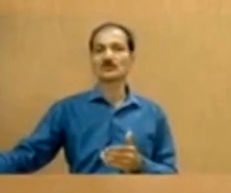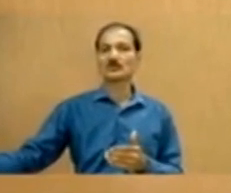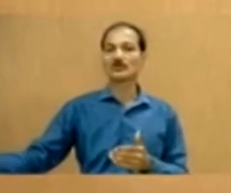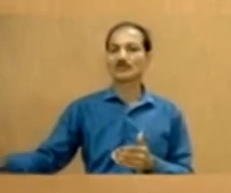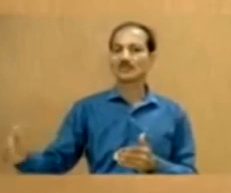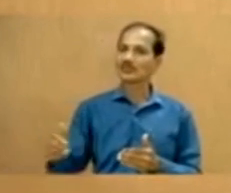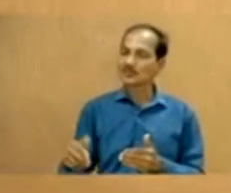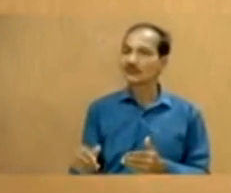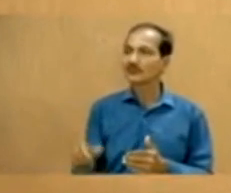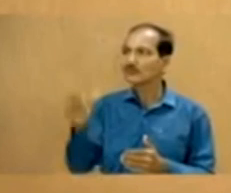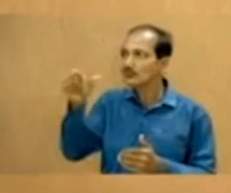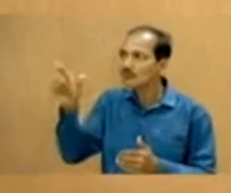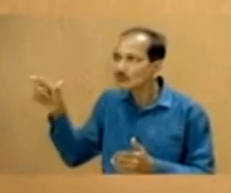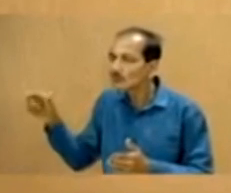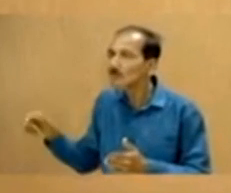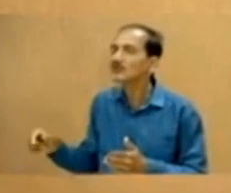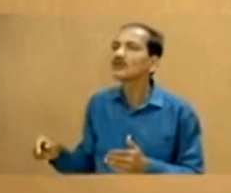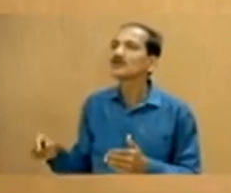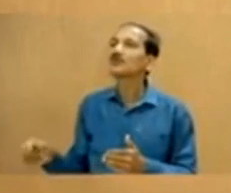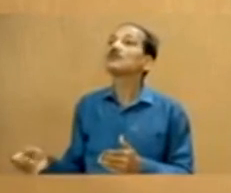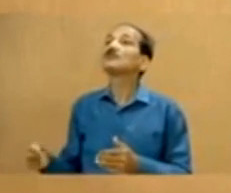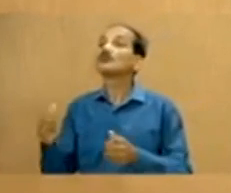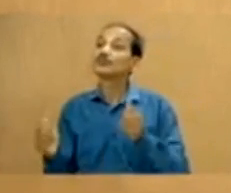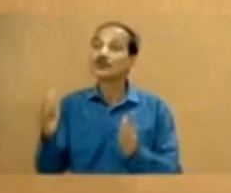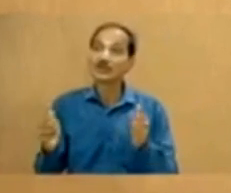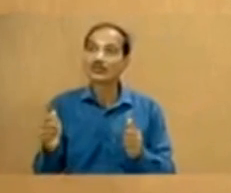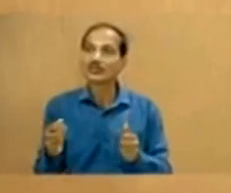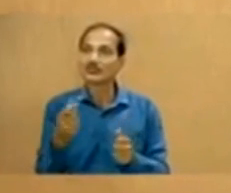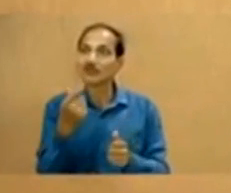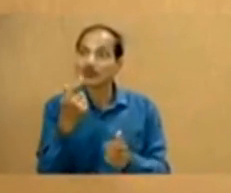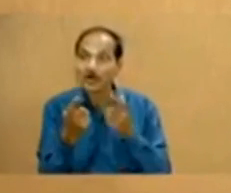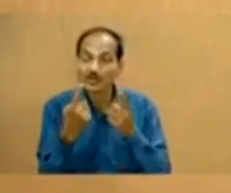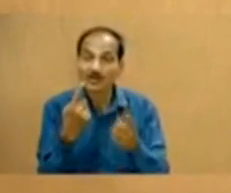ମନେଇ ମତେଇ ଆମ୍ବୁଲାନ୍ସର ଅସଦ୍ବ୍ୟବହାର କରିଛନ୍ତି।